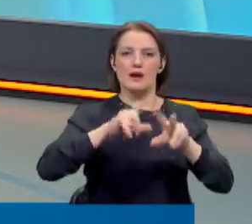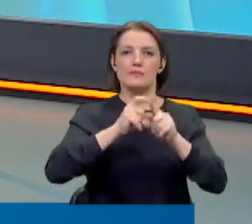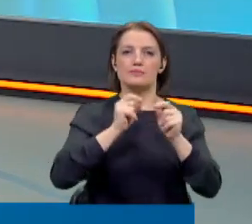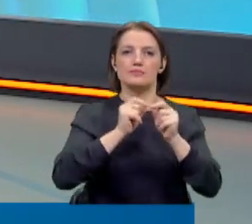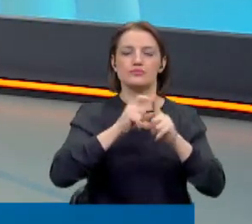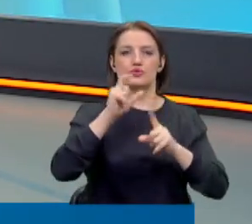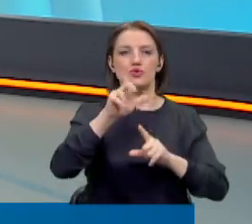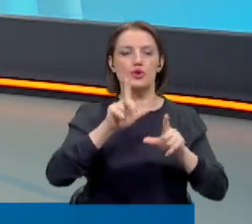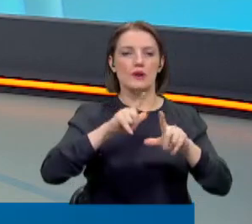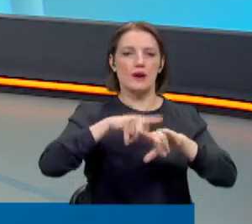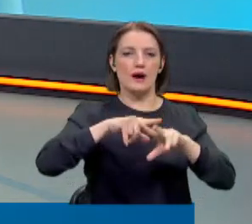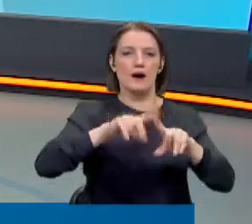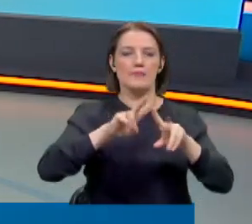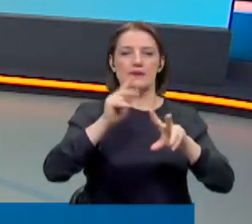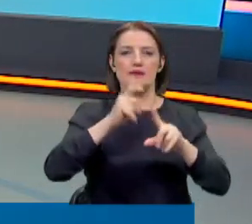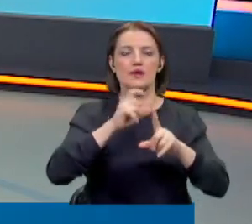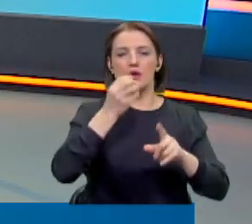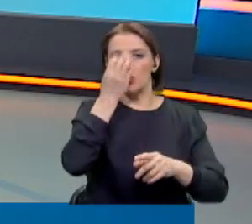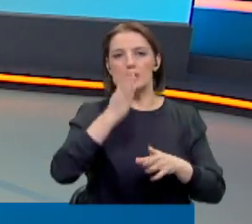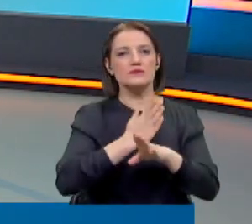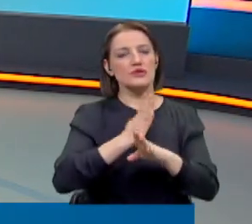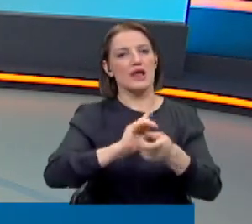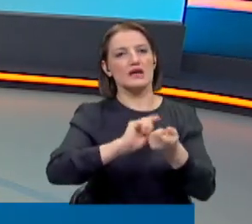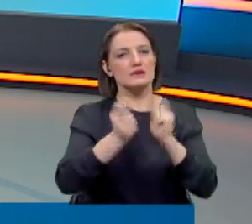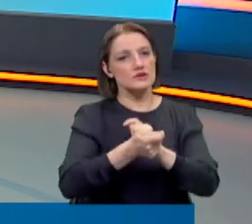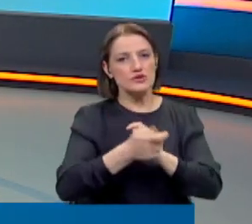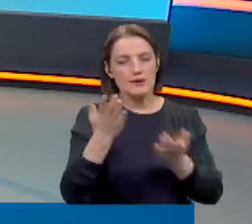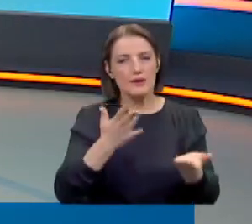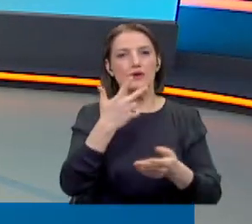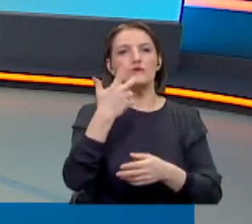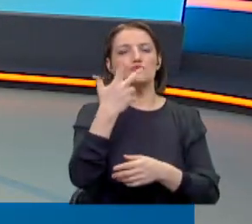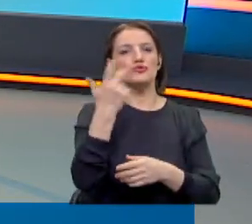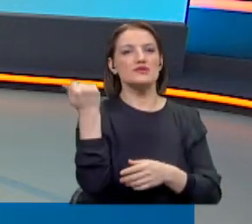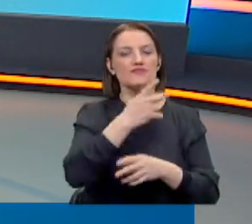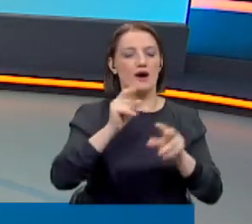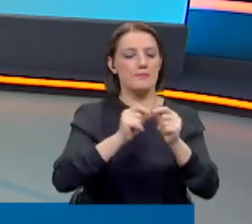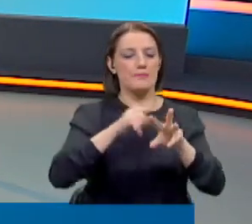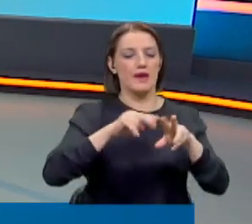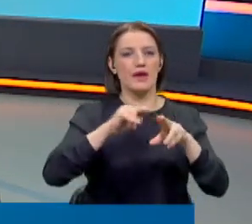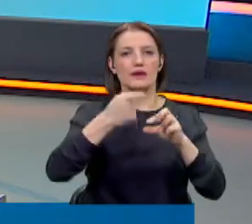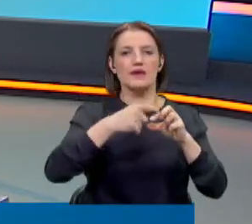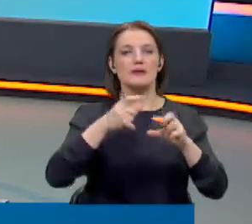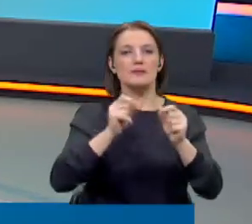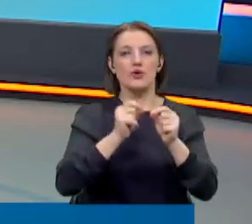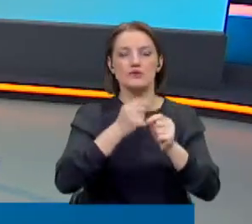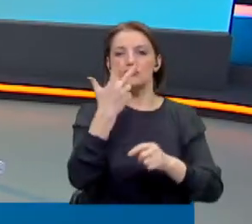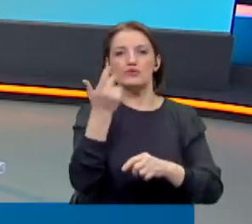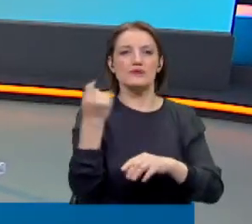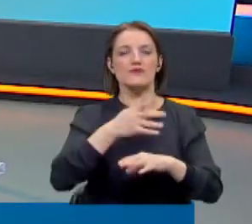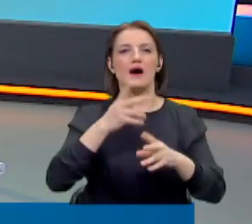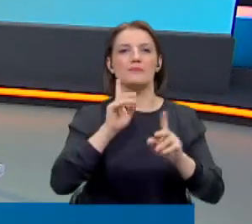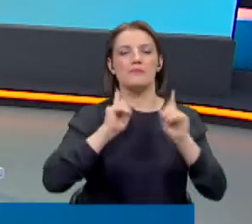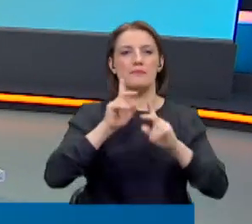Eski adalet bakanı şimdi yeniden adalet bakanı Bekir Bozdağ üçüncü kez Adalet Bakanlığı koltuğuna oturuyor Peki